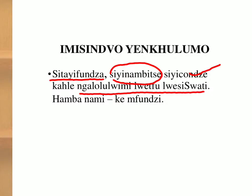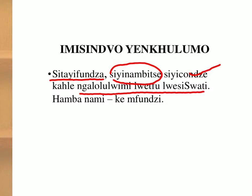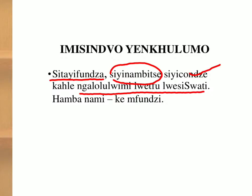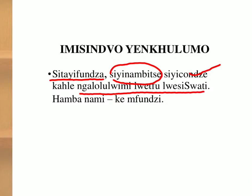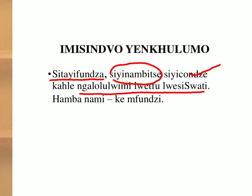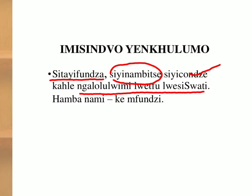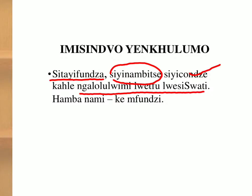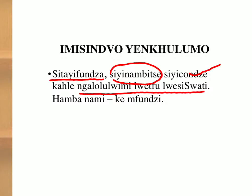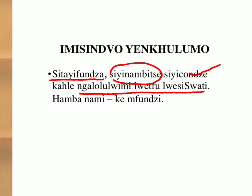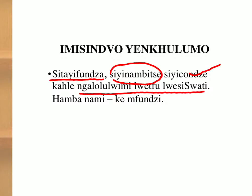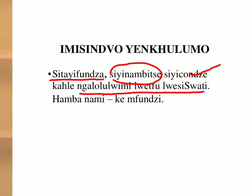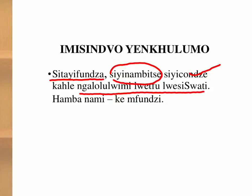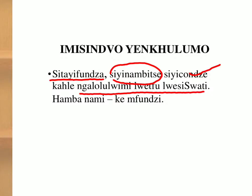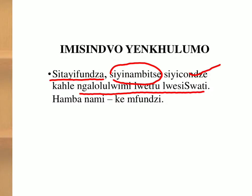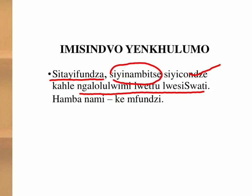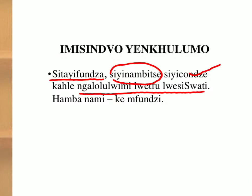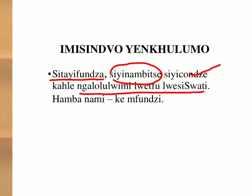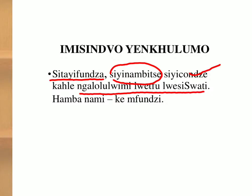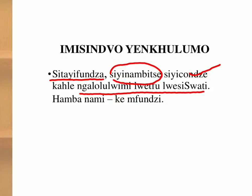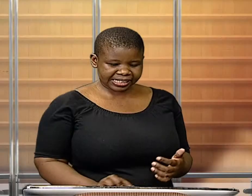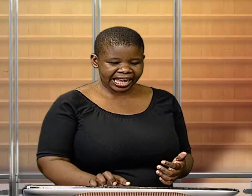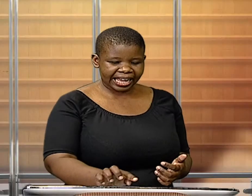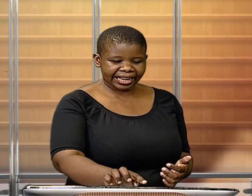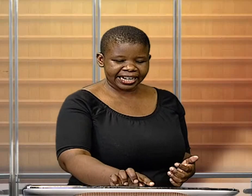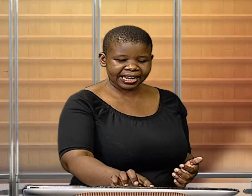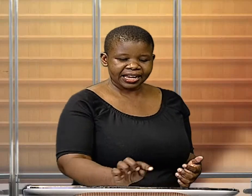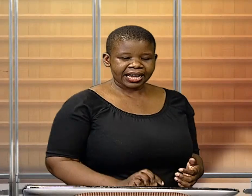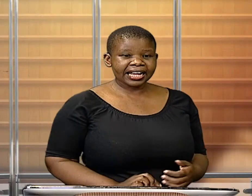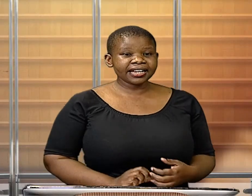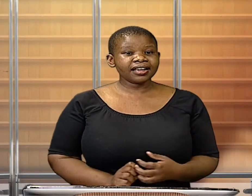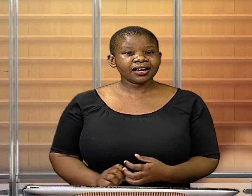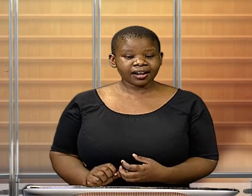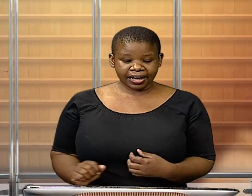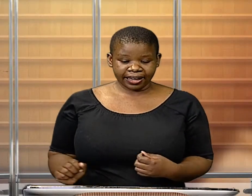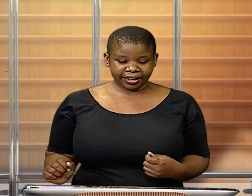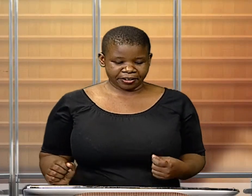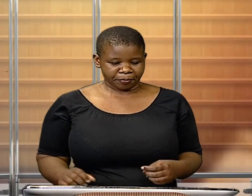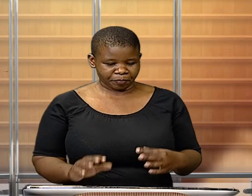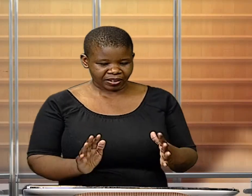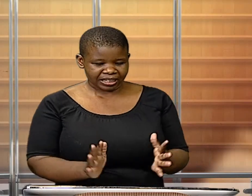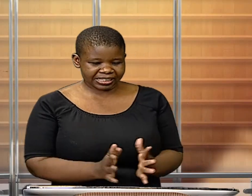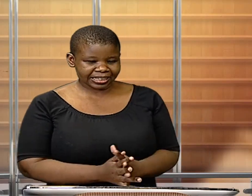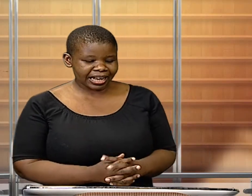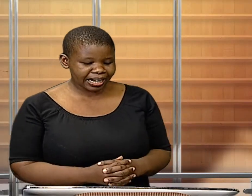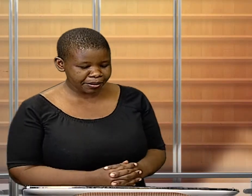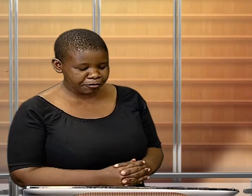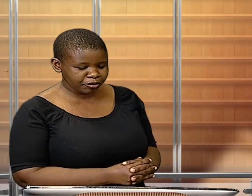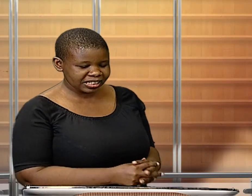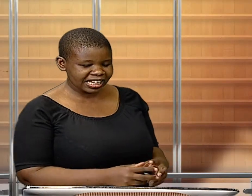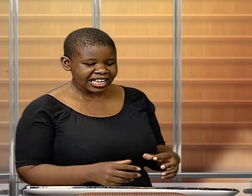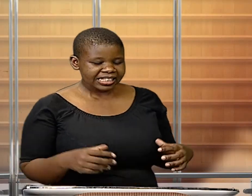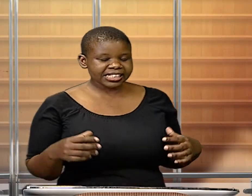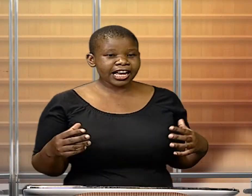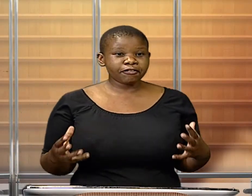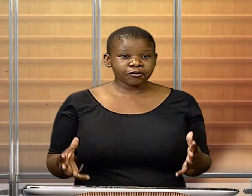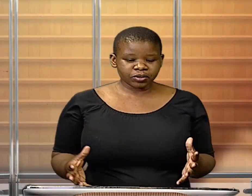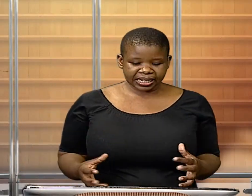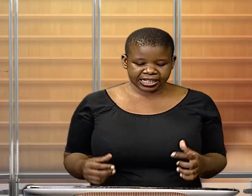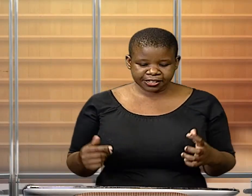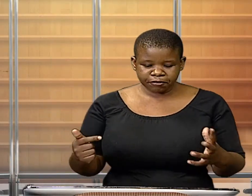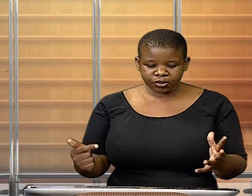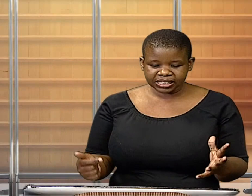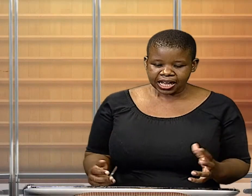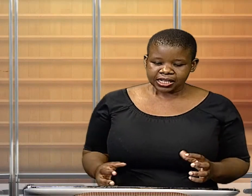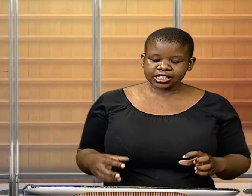lwesiSwati ungasali mfundzi asihambi sane kanye siyacala ke mfundzi